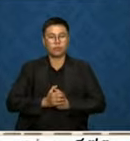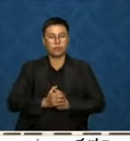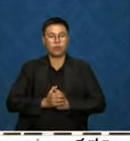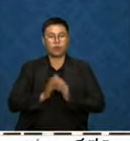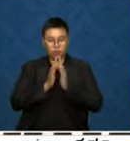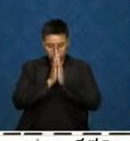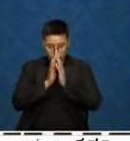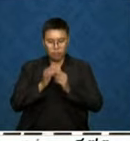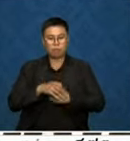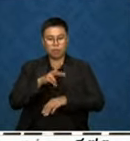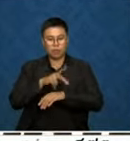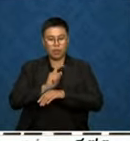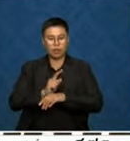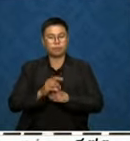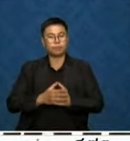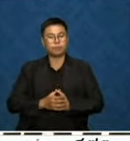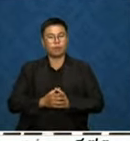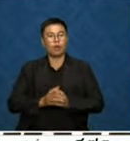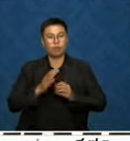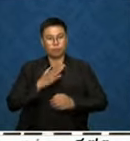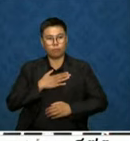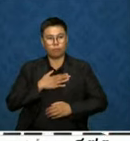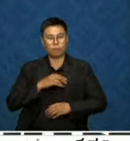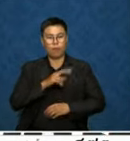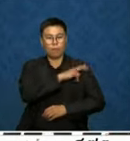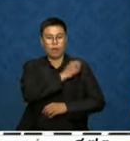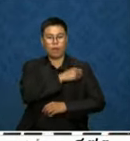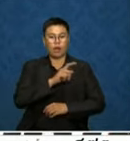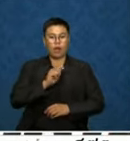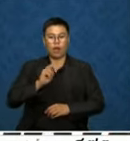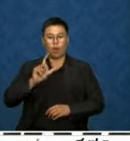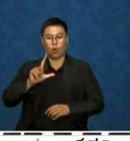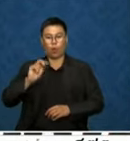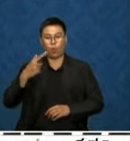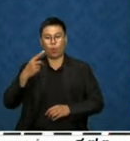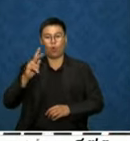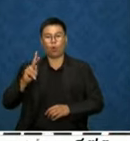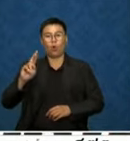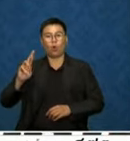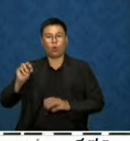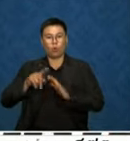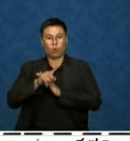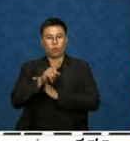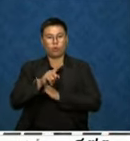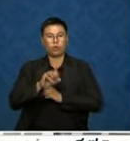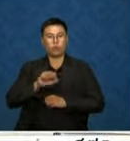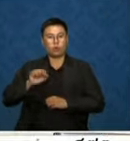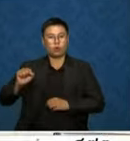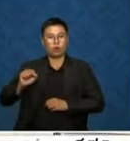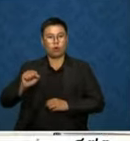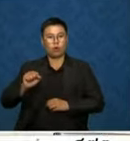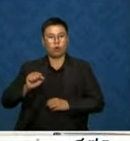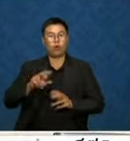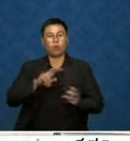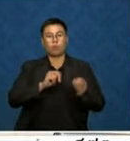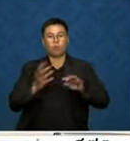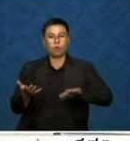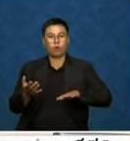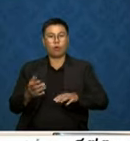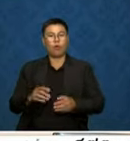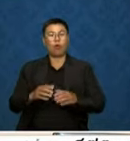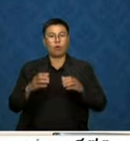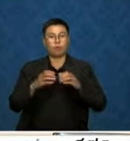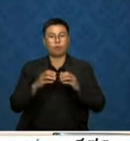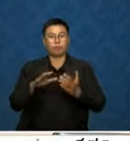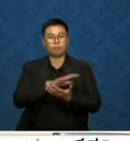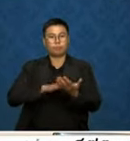ประธานสภาที่เคารพกับผมนายแพทย์อลงกตมณีกาศสมาชิกสภาผู้แทนราษฎรจังหวัดนครพนมพรรคภูมิใจไ